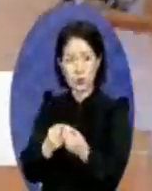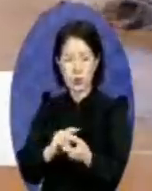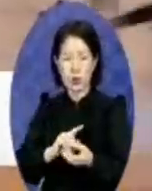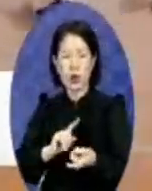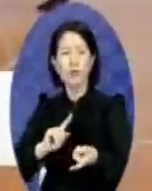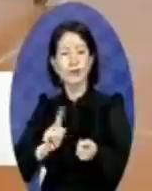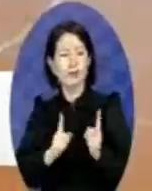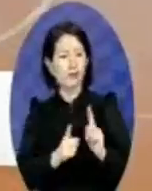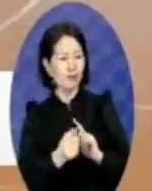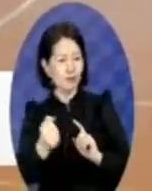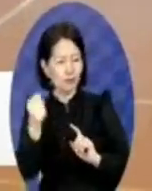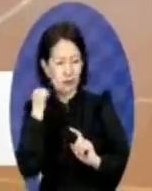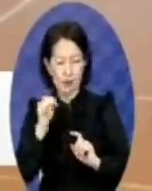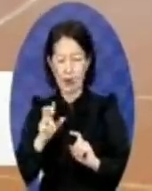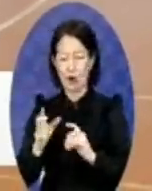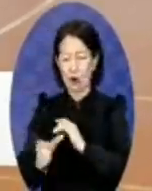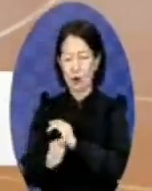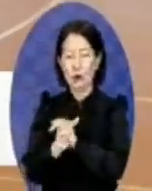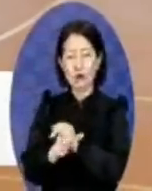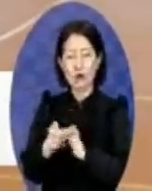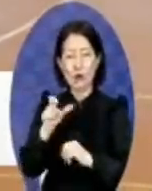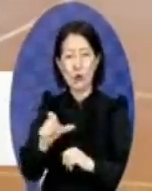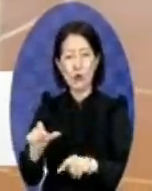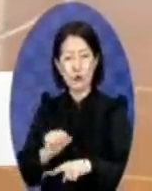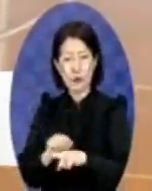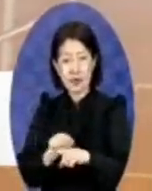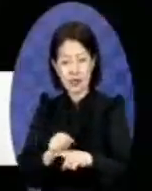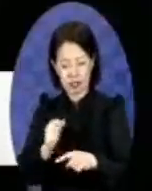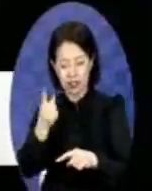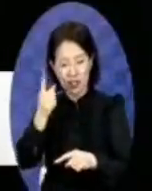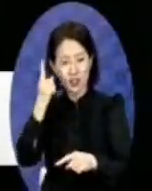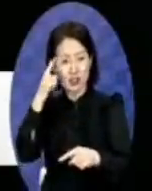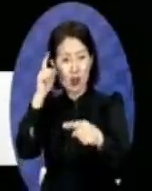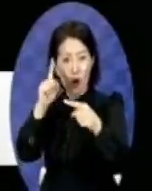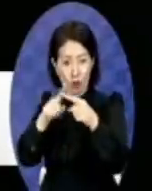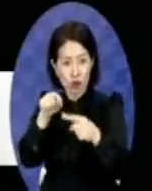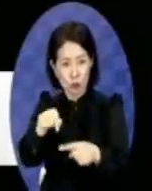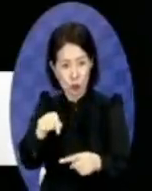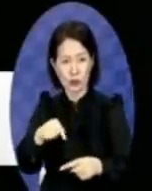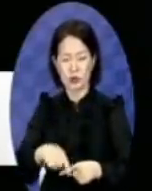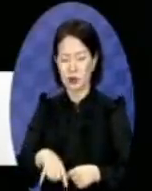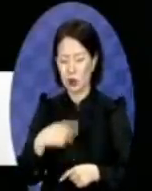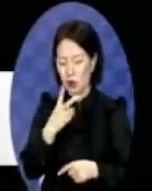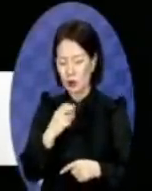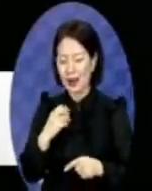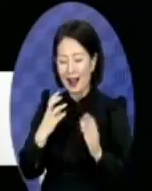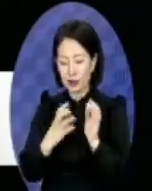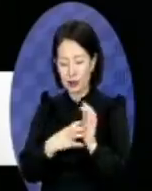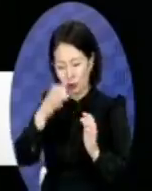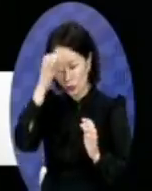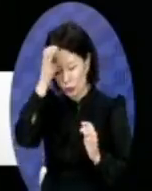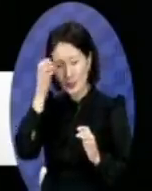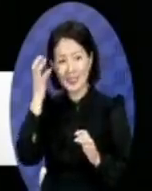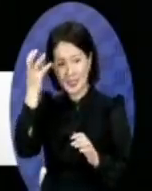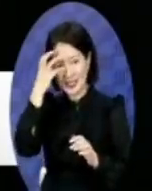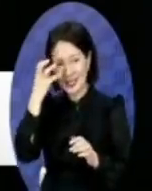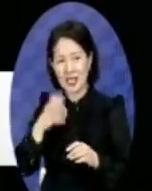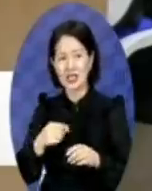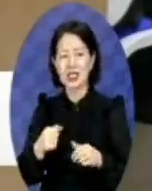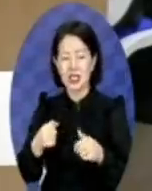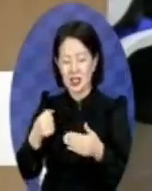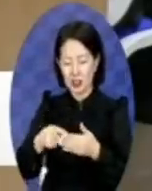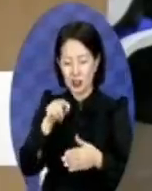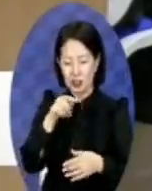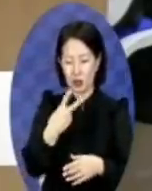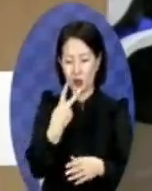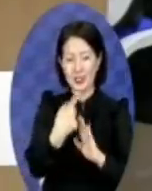бүхий боловсон хүчнийг бэлтгэх зэрэг нь тэргүүлэх зорилтууд болжээ. Нэмж мэдээлэхэд 2019 оны Туркийн засгийн газрын тэтгэлгийн цахим бүртгэл энэ